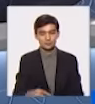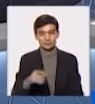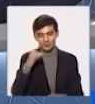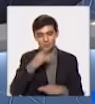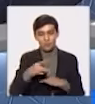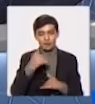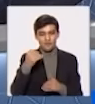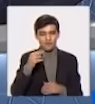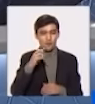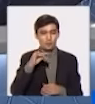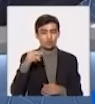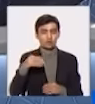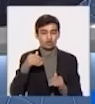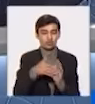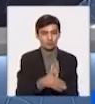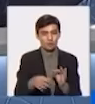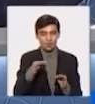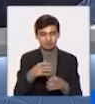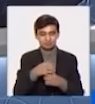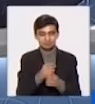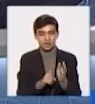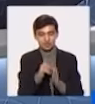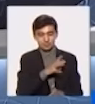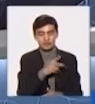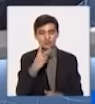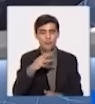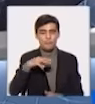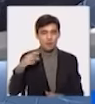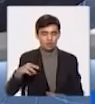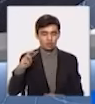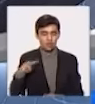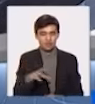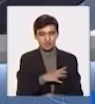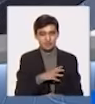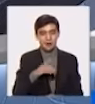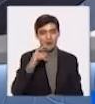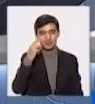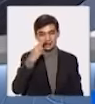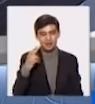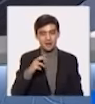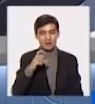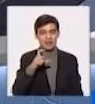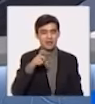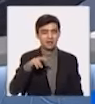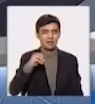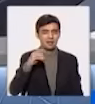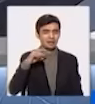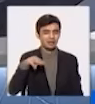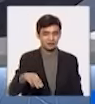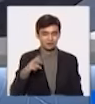Республикалық бюджет шығымдары қысқартылып жатқан кезде алғашқы құны 2 миллиард долларға жуық болған Астана ЛРТ жобасының болашағы не